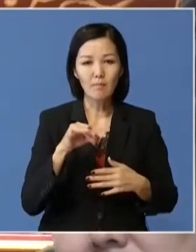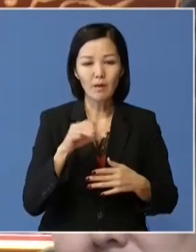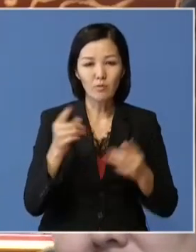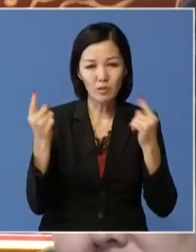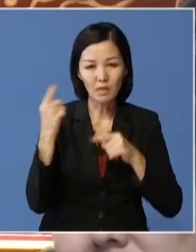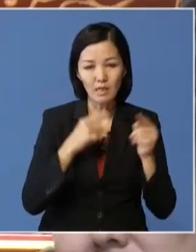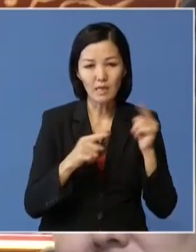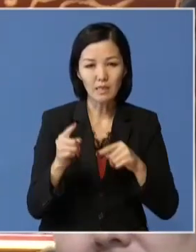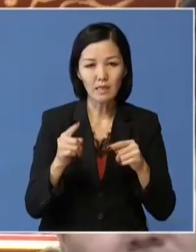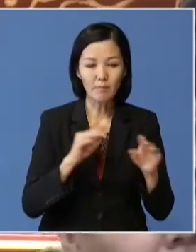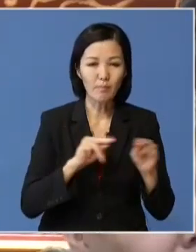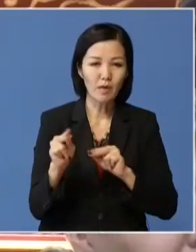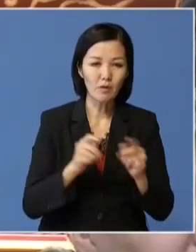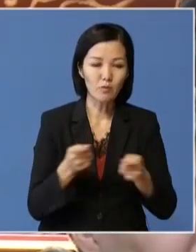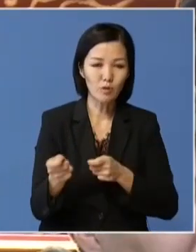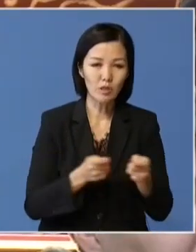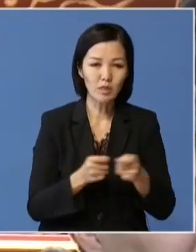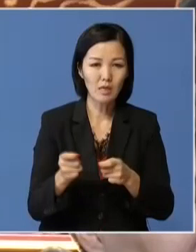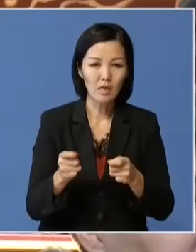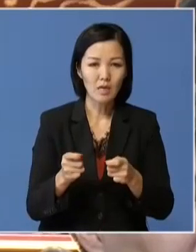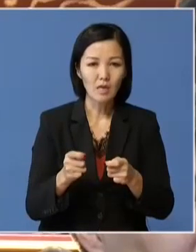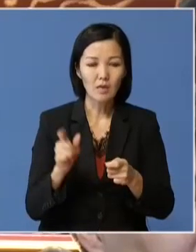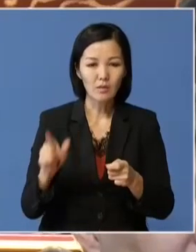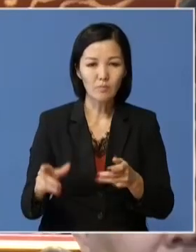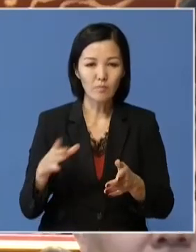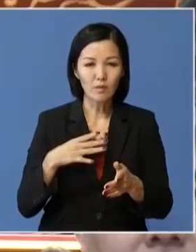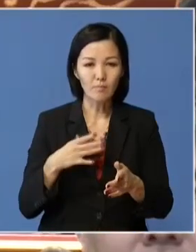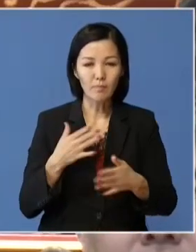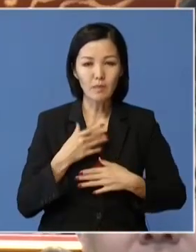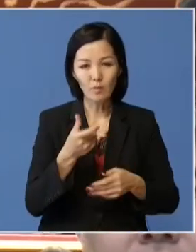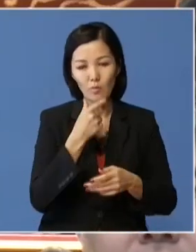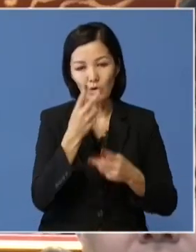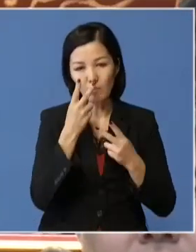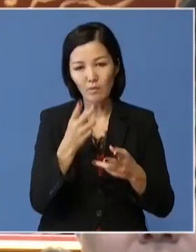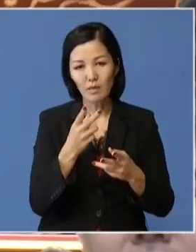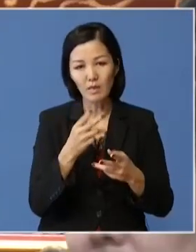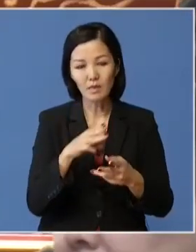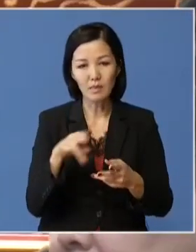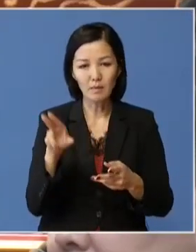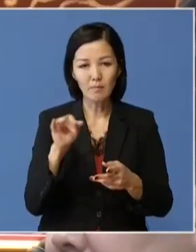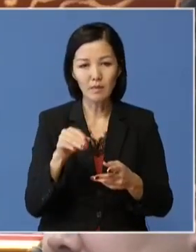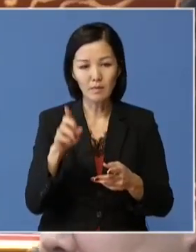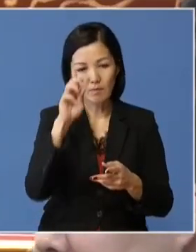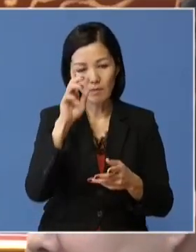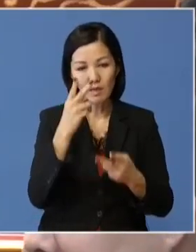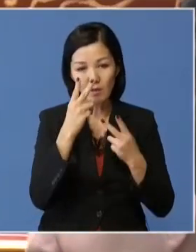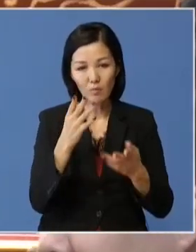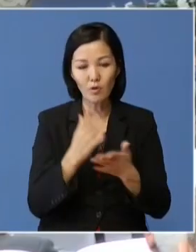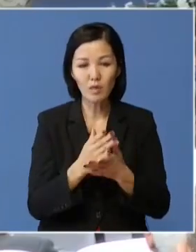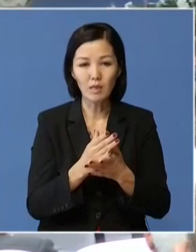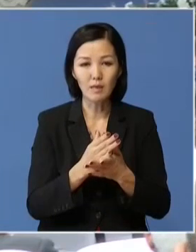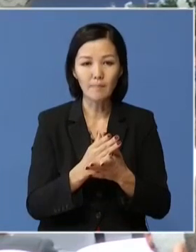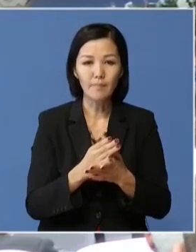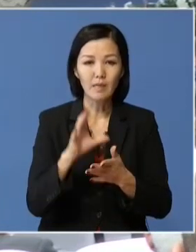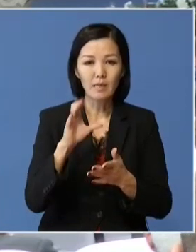авторы, продюсері және актерімін. Біздің көрермен аудиториясы үлкен. Сондай-ақ бізді ТМД мемлекеттерінде көреді. Рейтингі жағынан